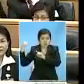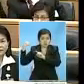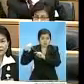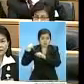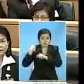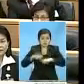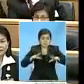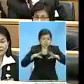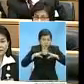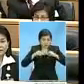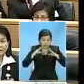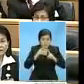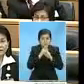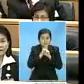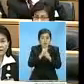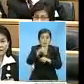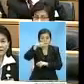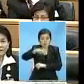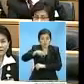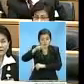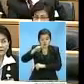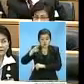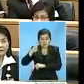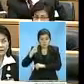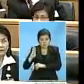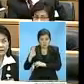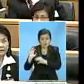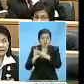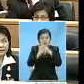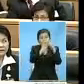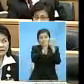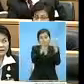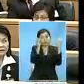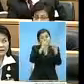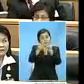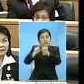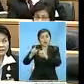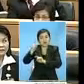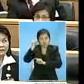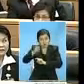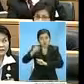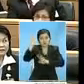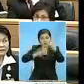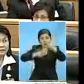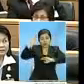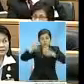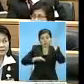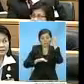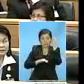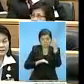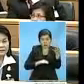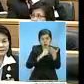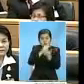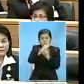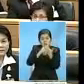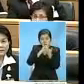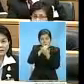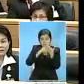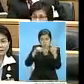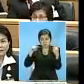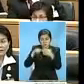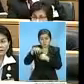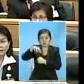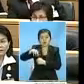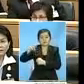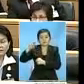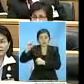อบพระบัญญัติประกอบรัฐธรรมนูญใดๆต้องมีเสียงเกินกึ่งหนึ่งของแต่ละสภานั่นหมายความว่าฮะเ